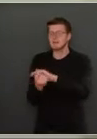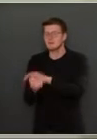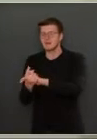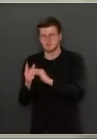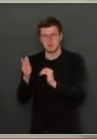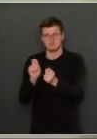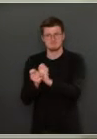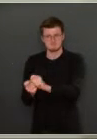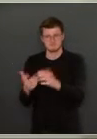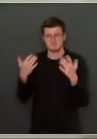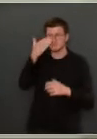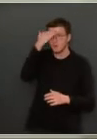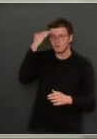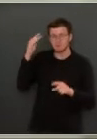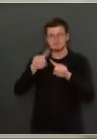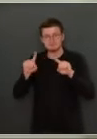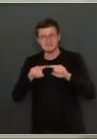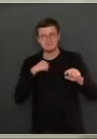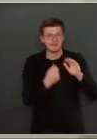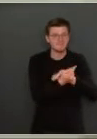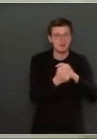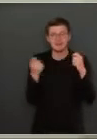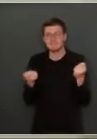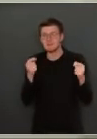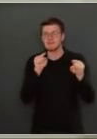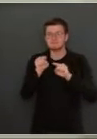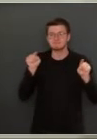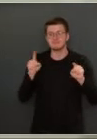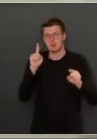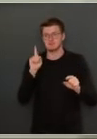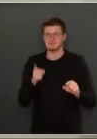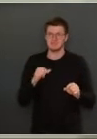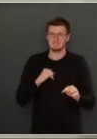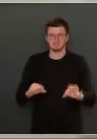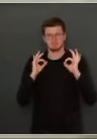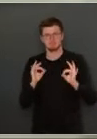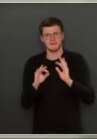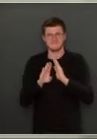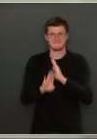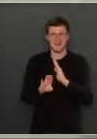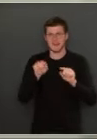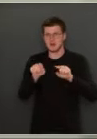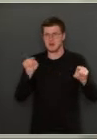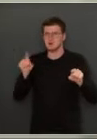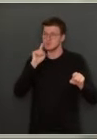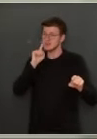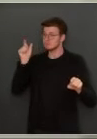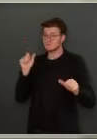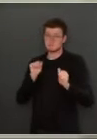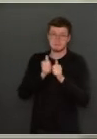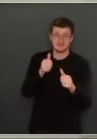evenementen voorzien om maximaal de veiligheid te garanderen van de deelnemers. We vragen aan de